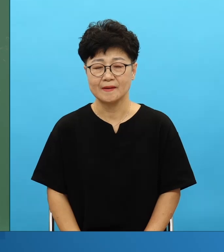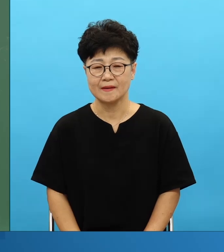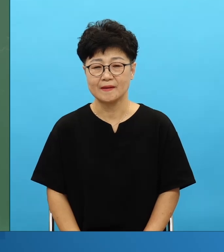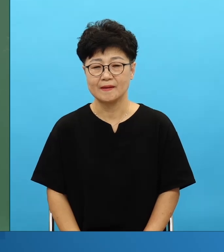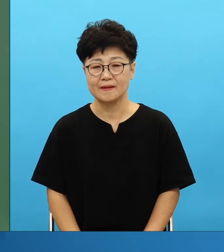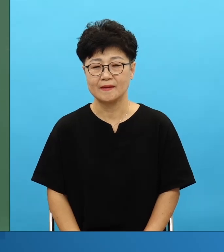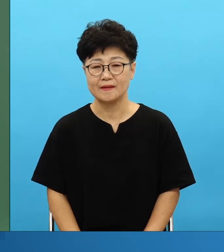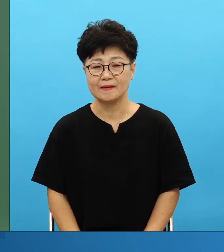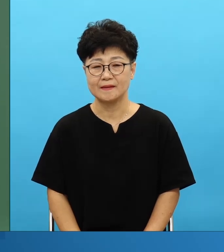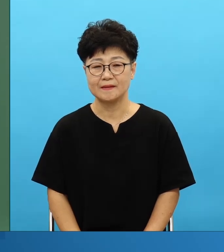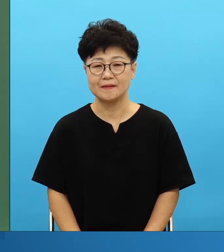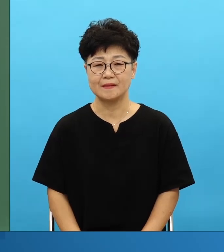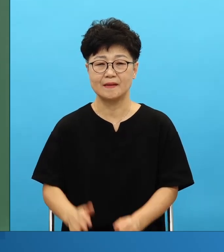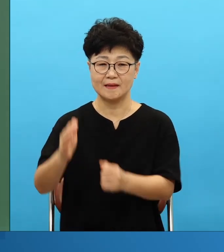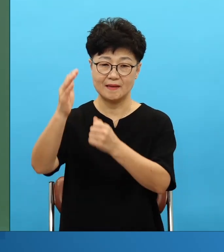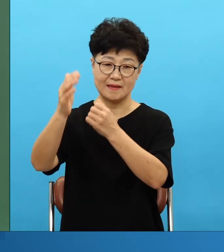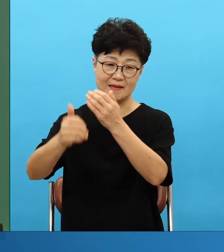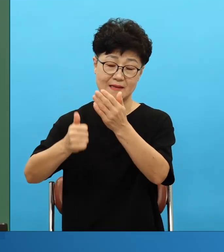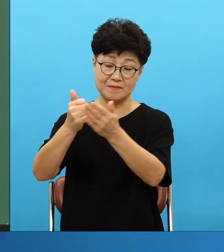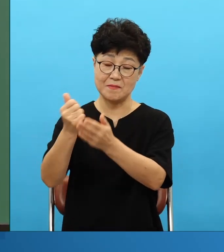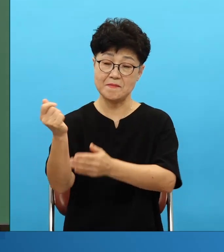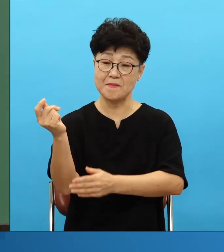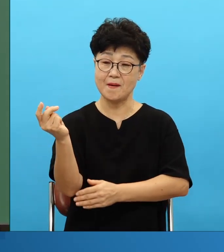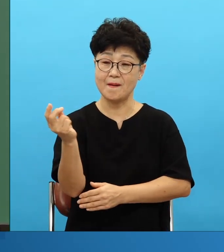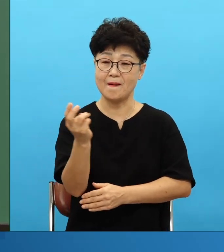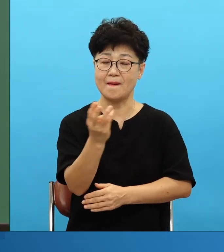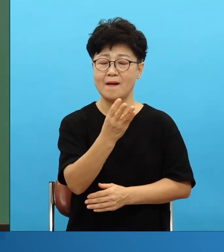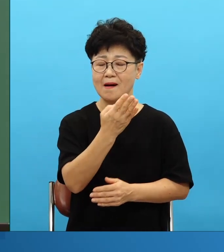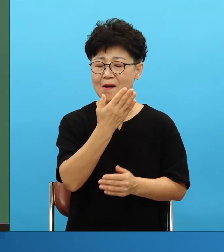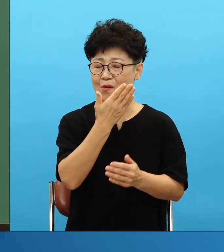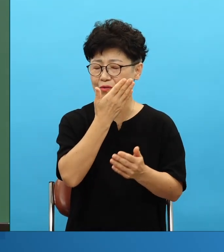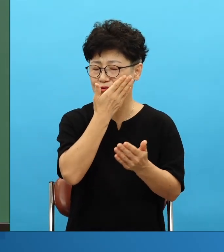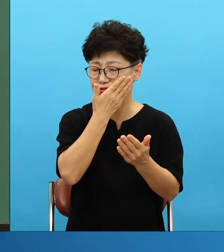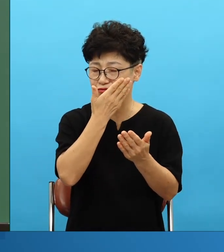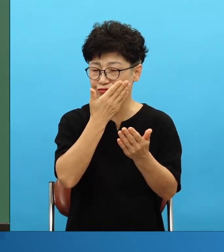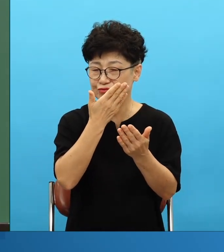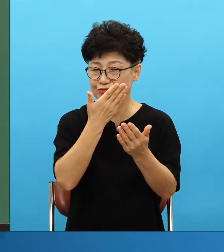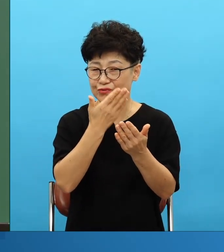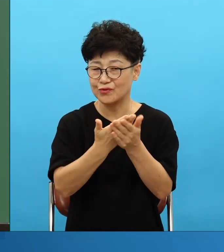굉장한 Within this important covenant, there are a few things that the Lord gave to us.